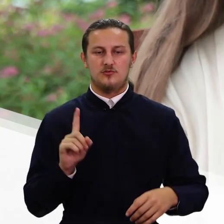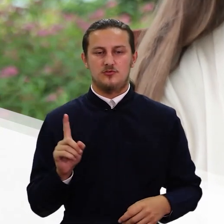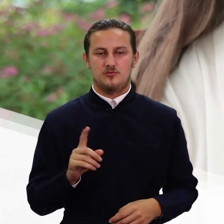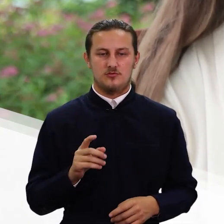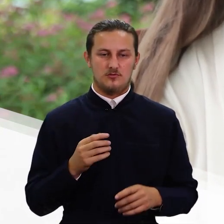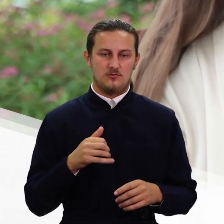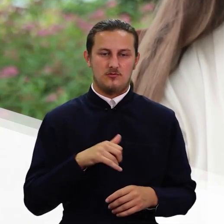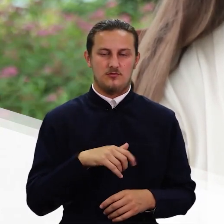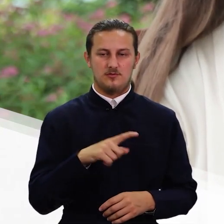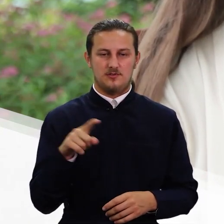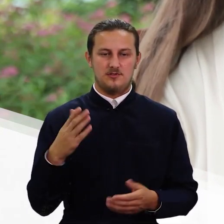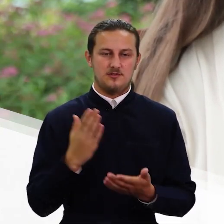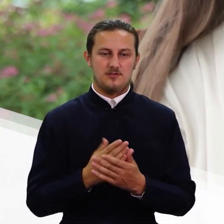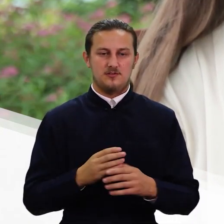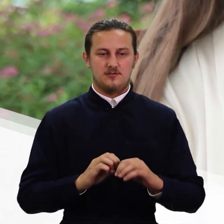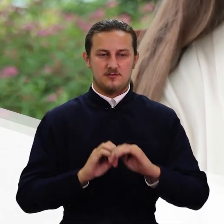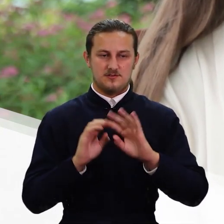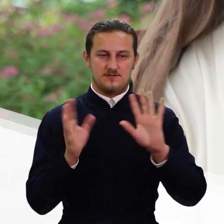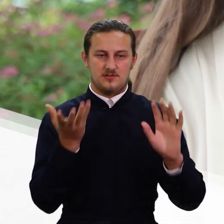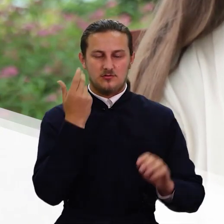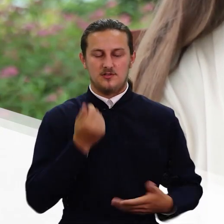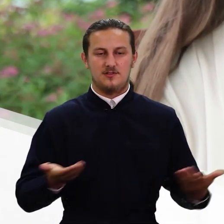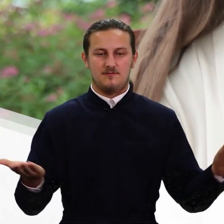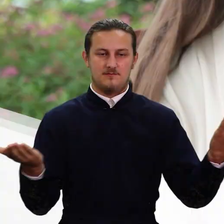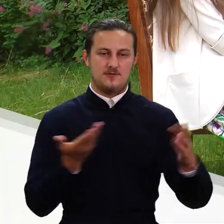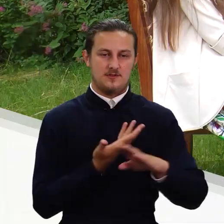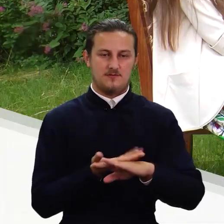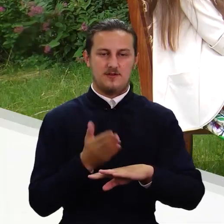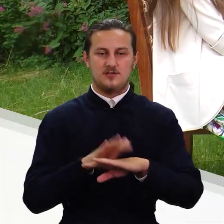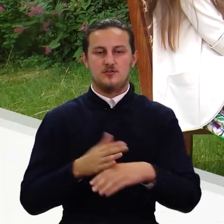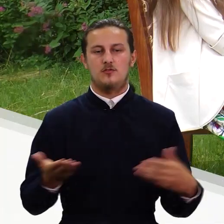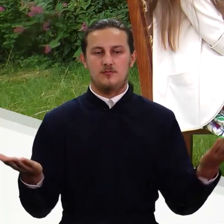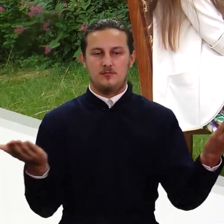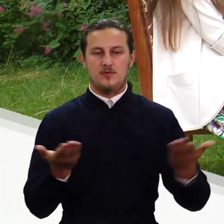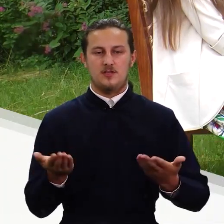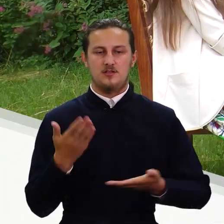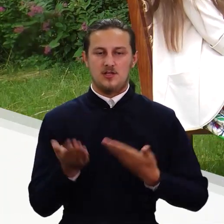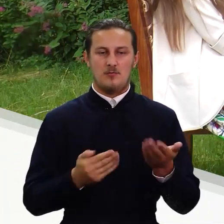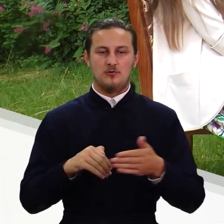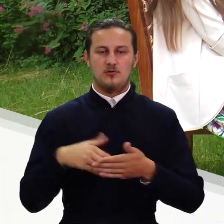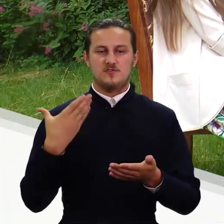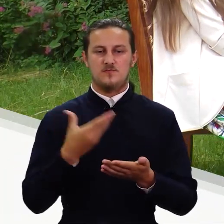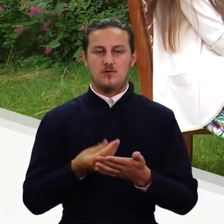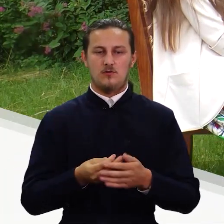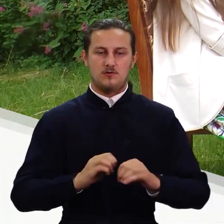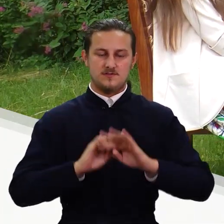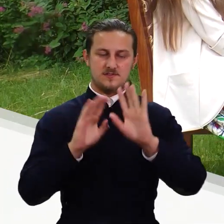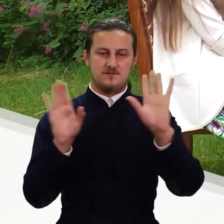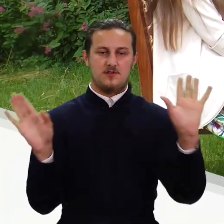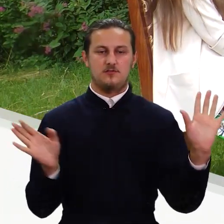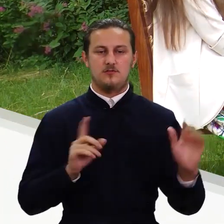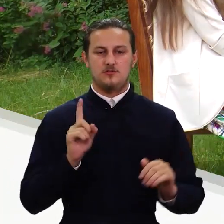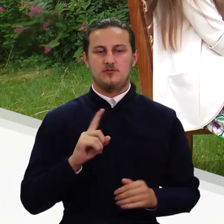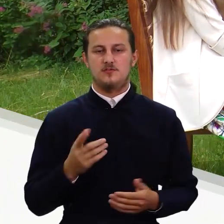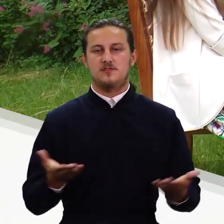молитовно. Коли нам важко, ми йдемо до свого духівника, до свого святого, який з